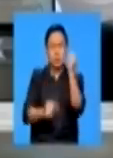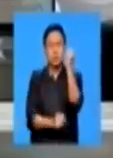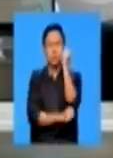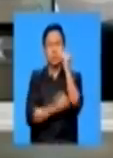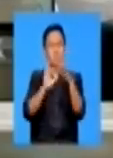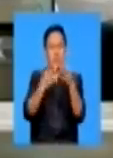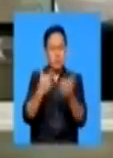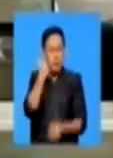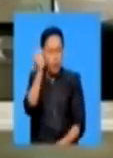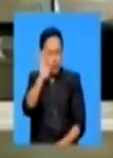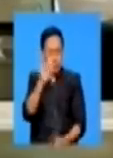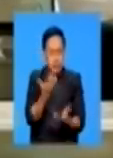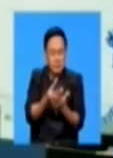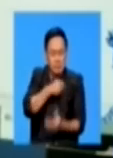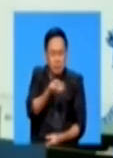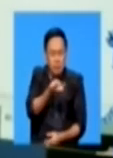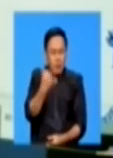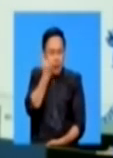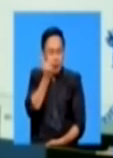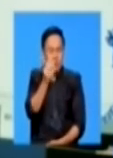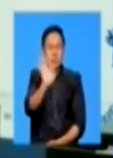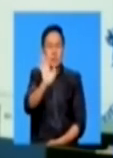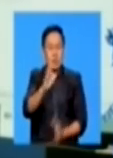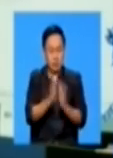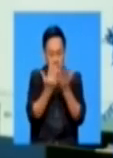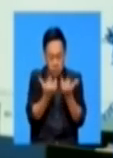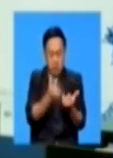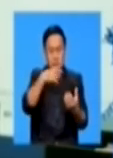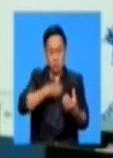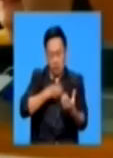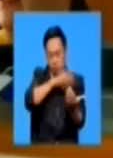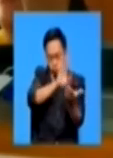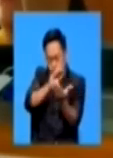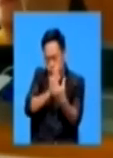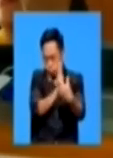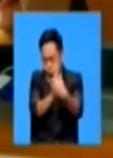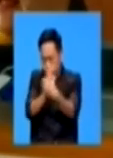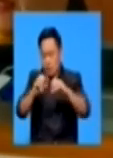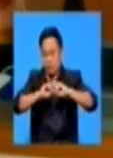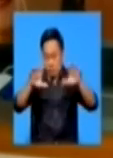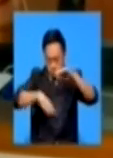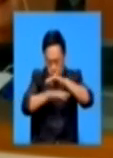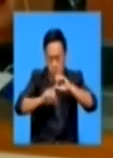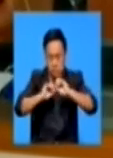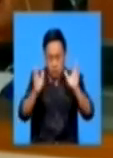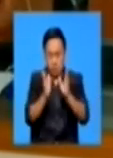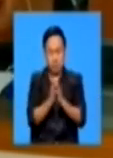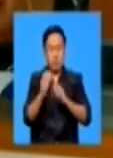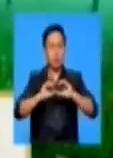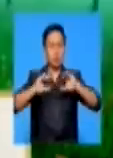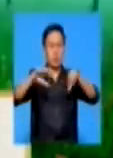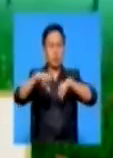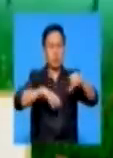องการให้แยกแยะให้ได้ว่ารัฐบาลจะได้ใช้งบประมาณอย่างไรให้มันเหมาะสมนะครับเพราะเรารายได้ยังน้อยอ